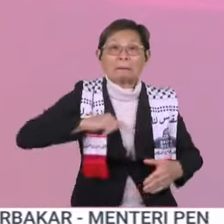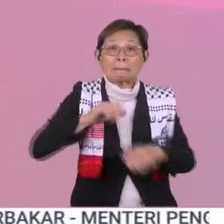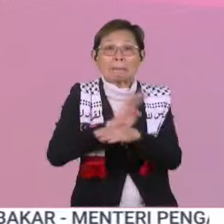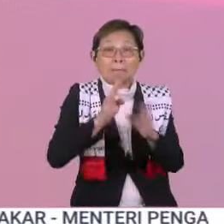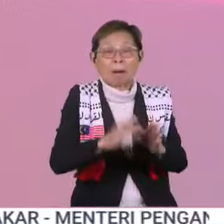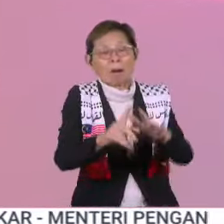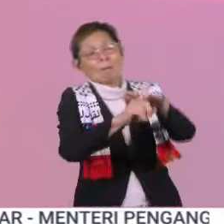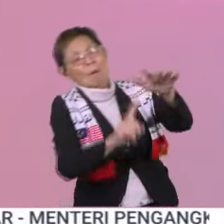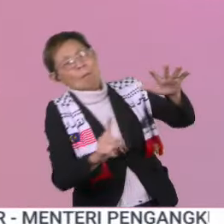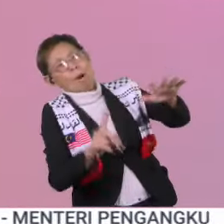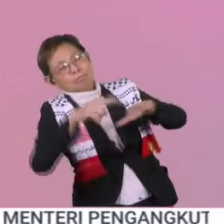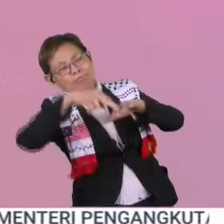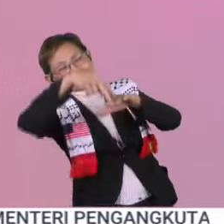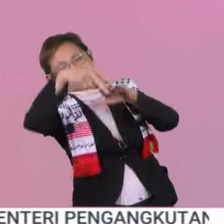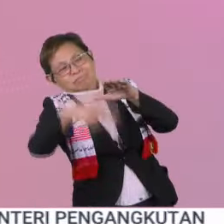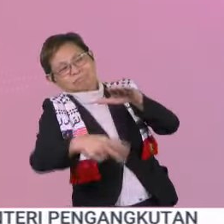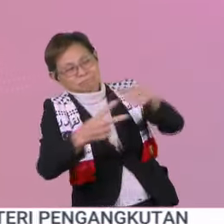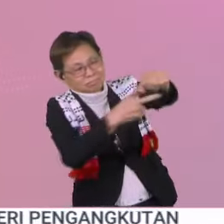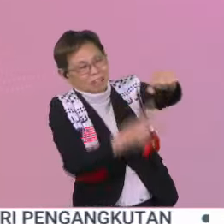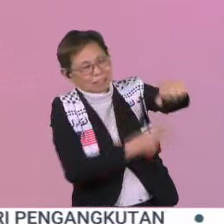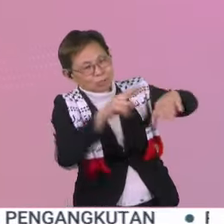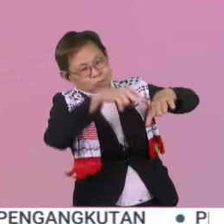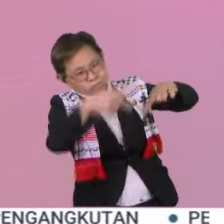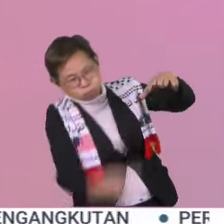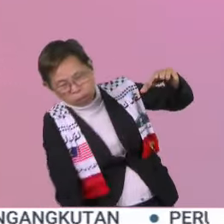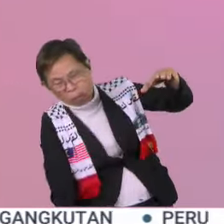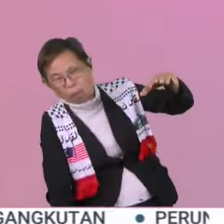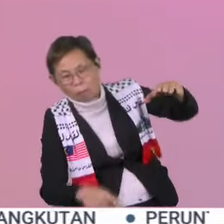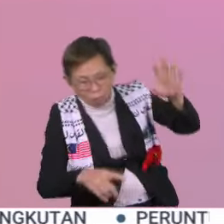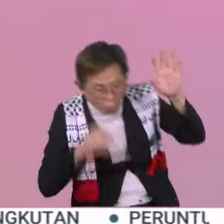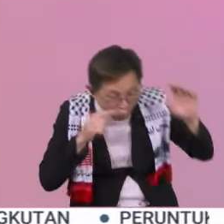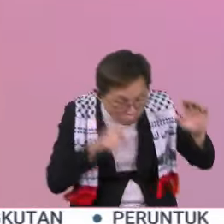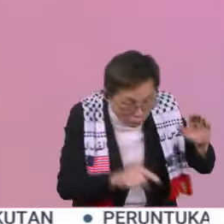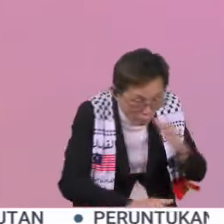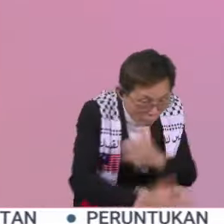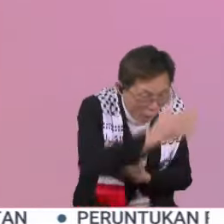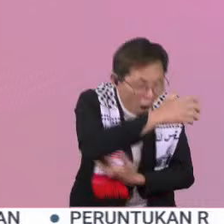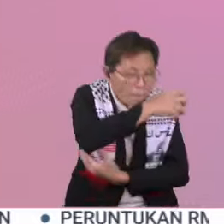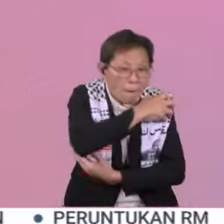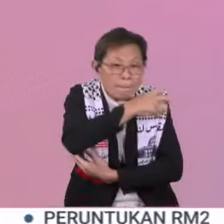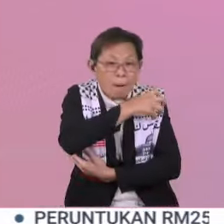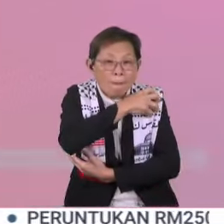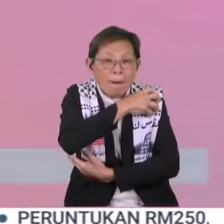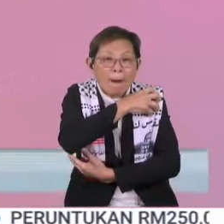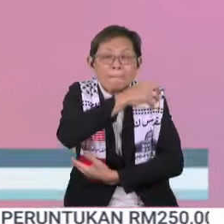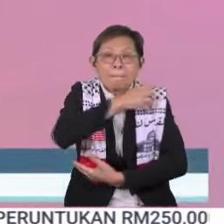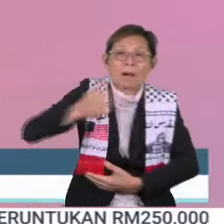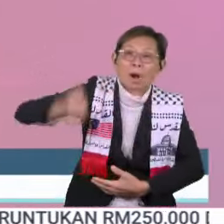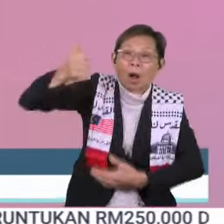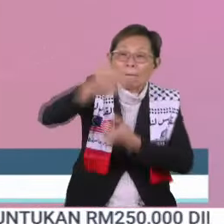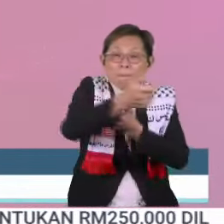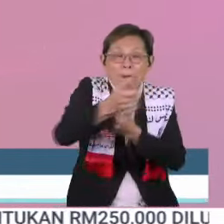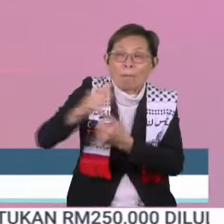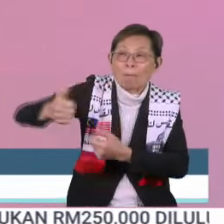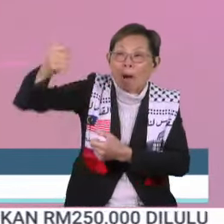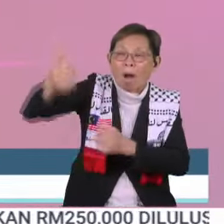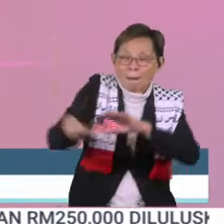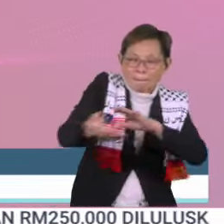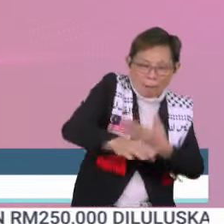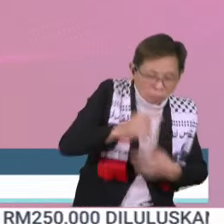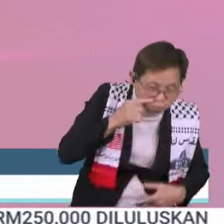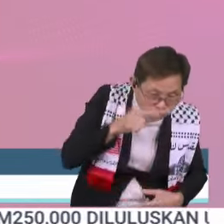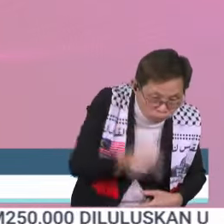dipercayai lemas lepas terjun di Jambatan Tendung, Pasir Mas, Kelantan ditemukan pagi tadi. Menurut Komando Operasi Pegawai Kanan Bomba 2 Khairul Arifin Cik Ramli, mayat